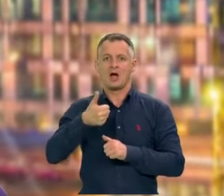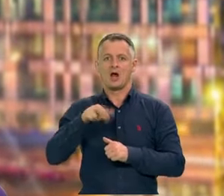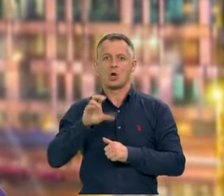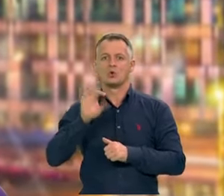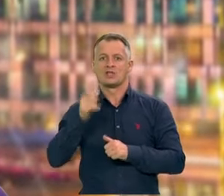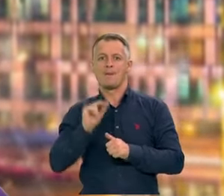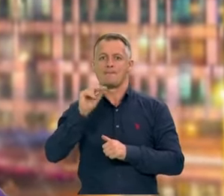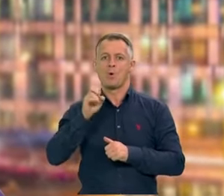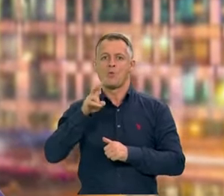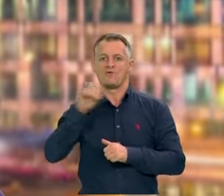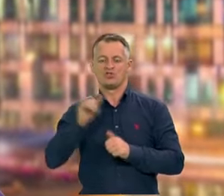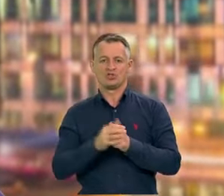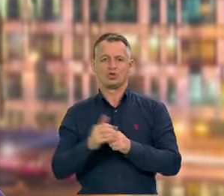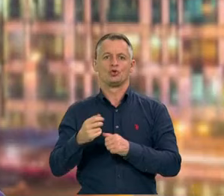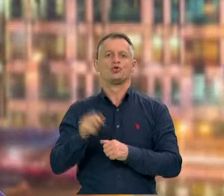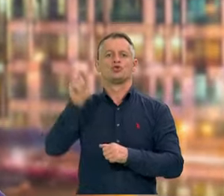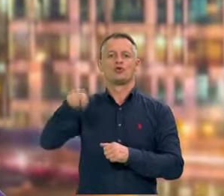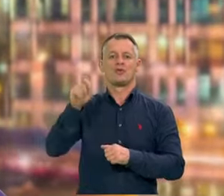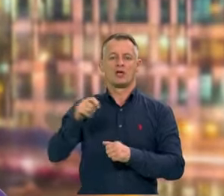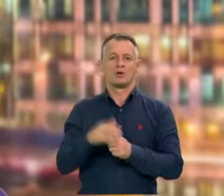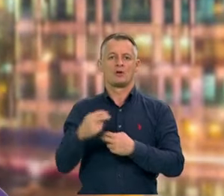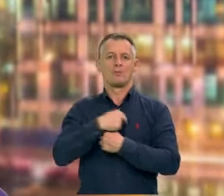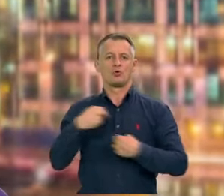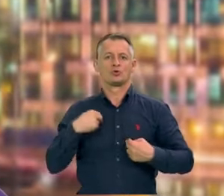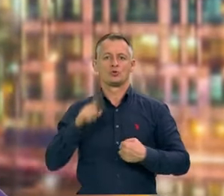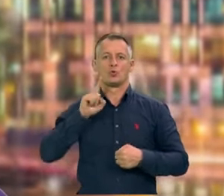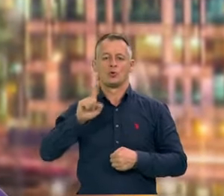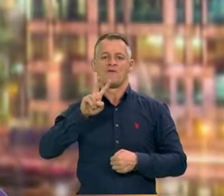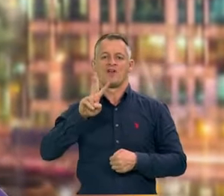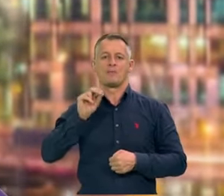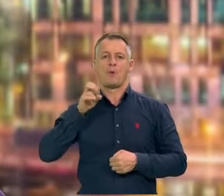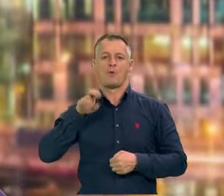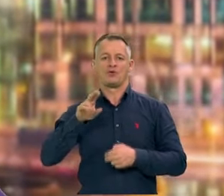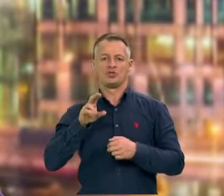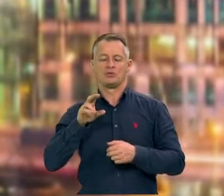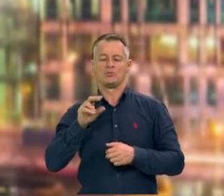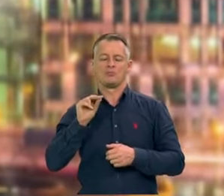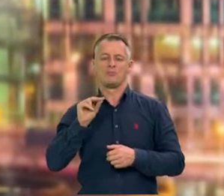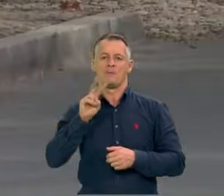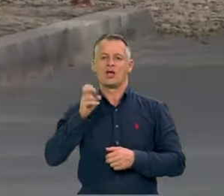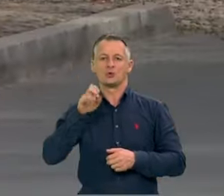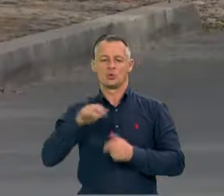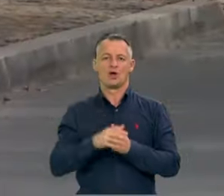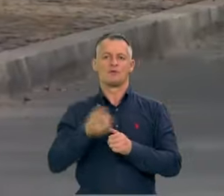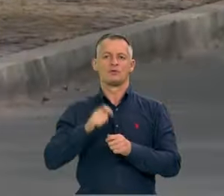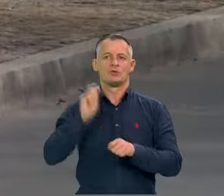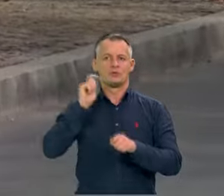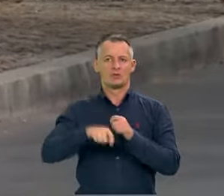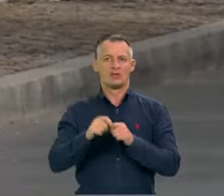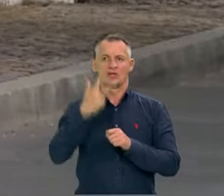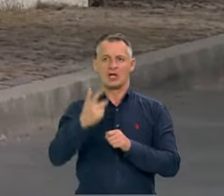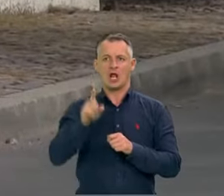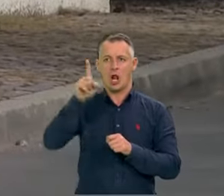judecătoarea din primele înfățișări în procesul lui Vlad Pascu a fost suspendată din funcție pentru trei luni Consiliul suprem al Magistraturii a luat această